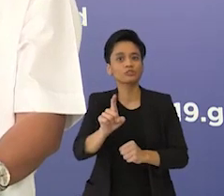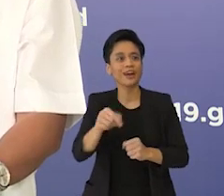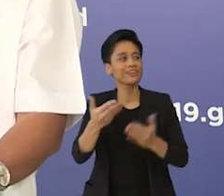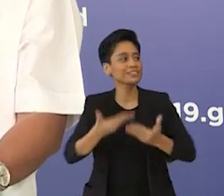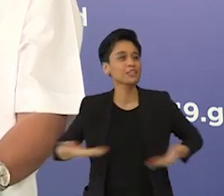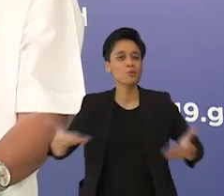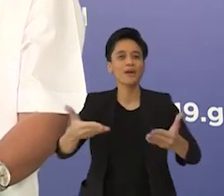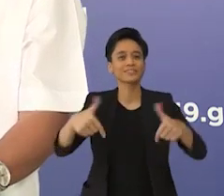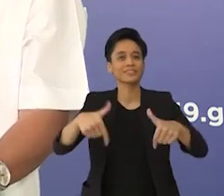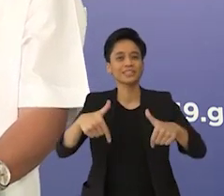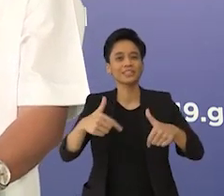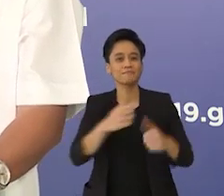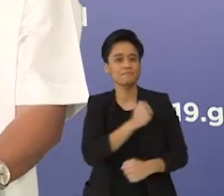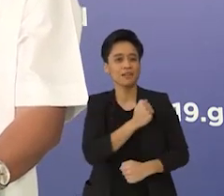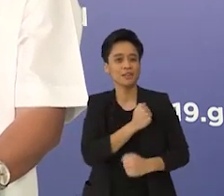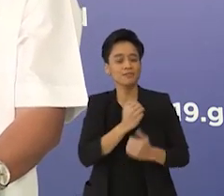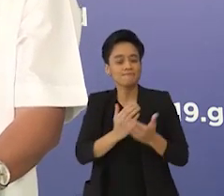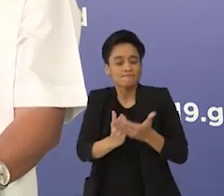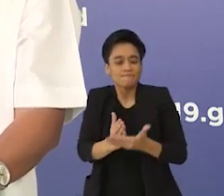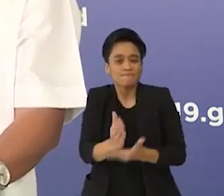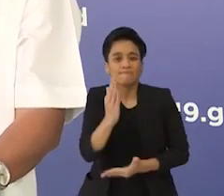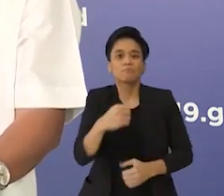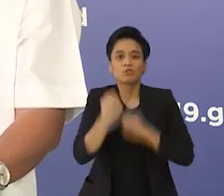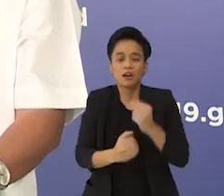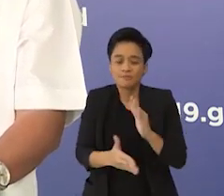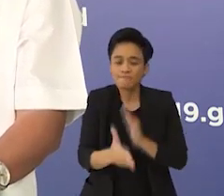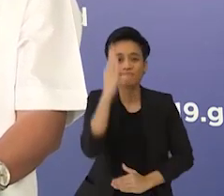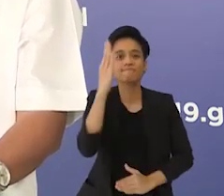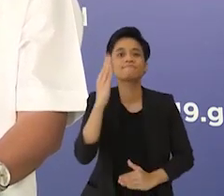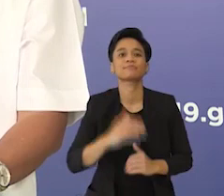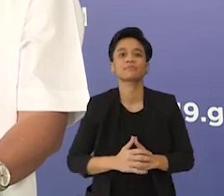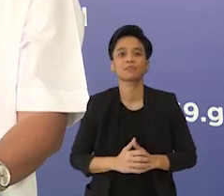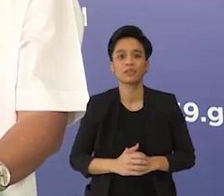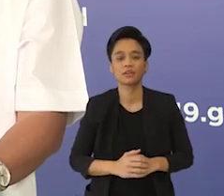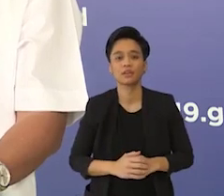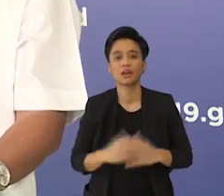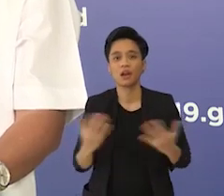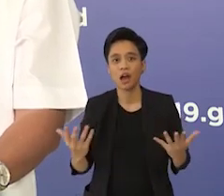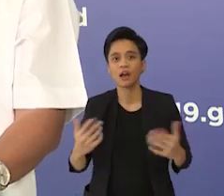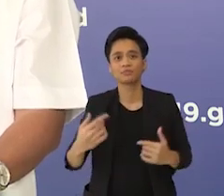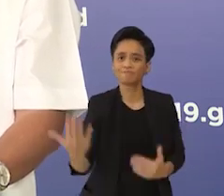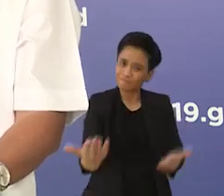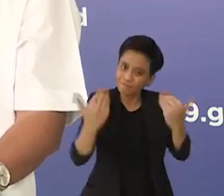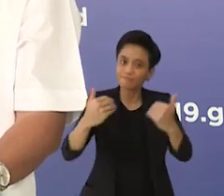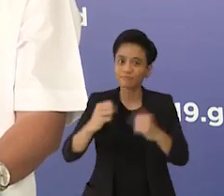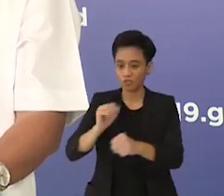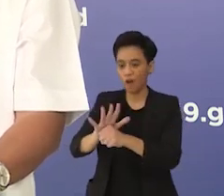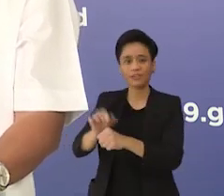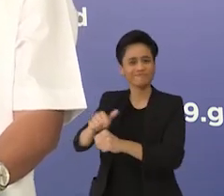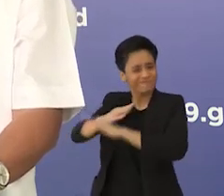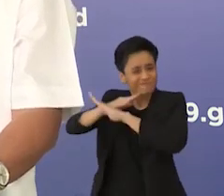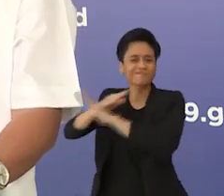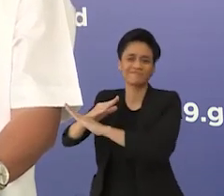di bangsa kita Hai bro sekalian marilah kita lawan covert ini